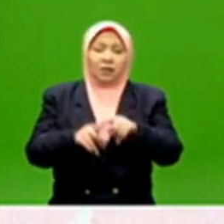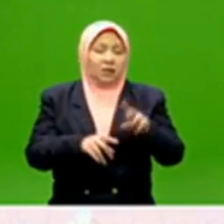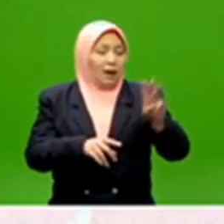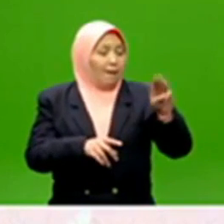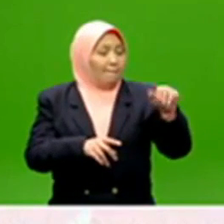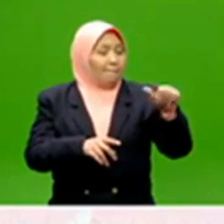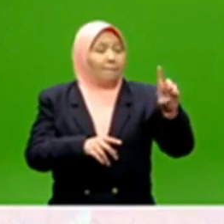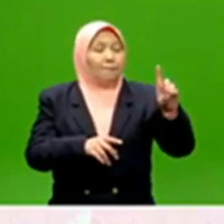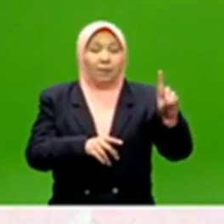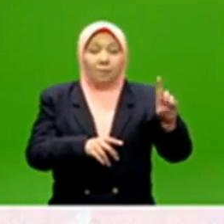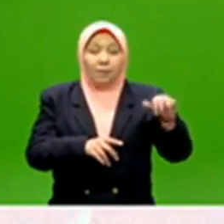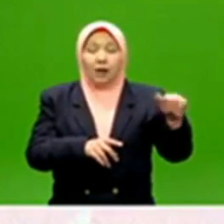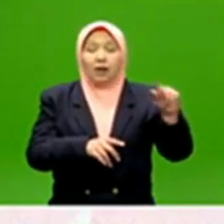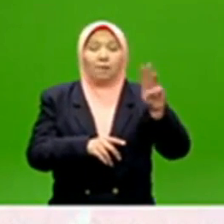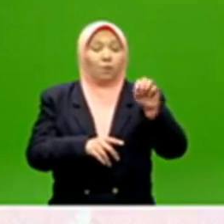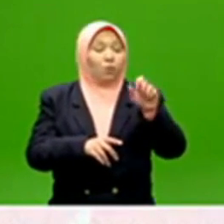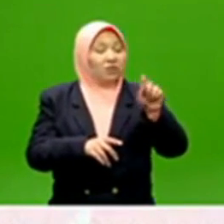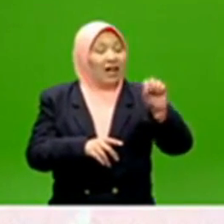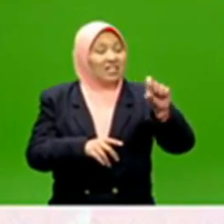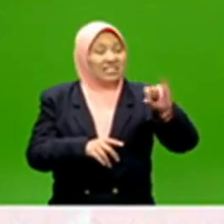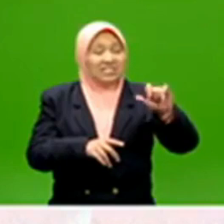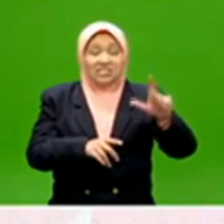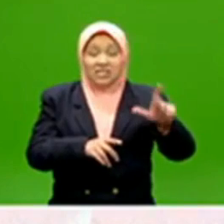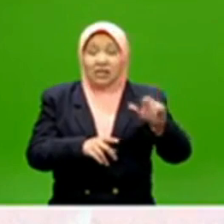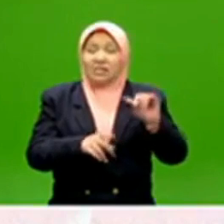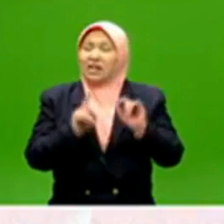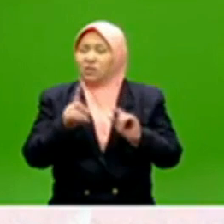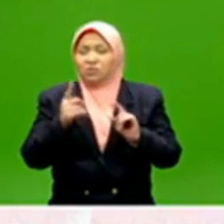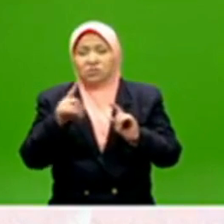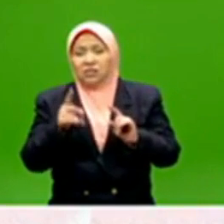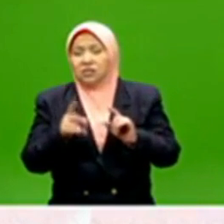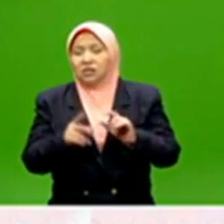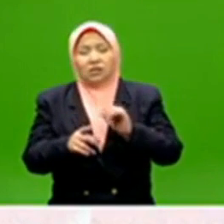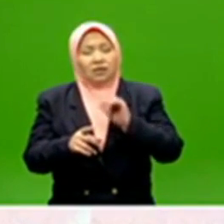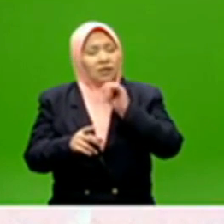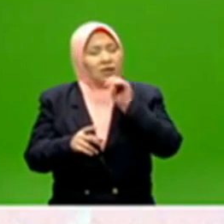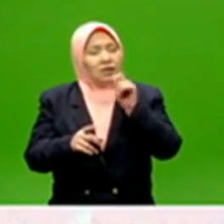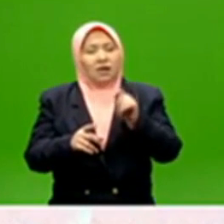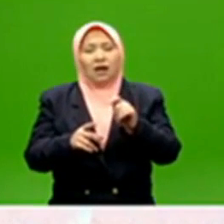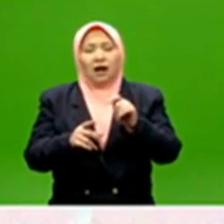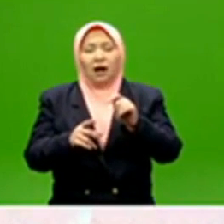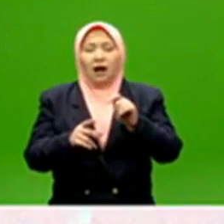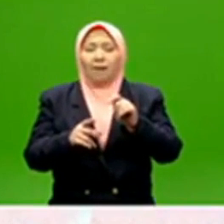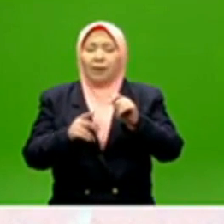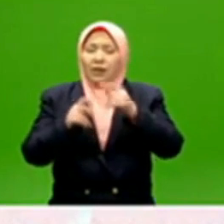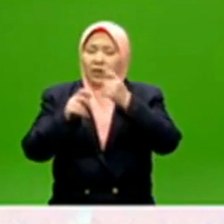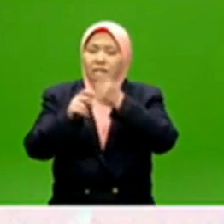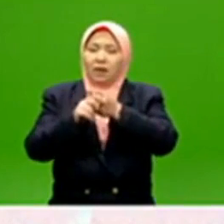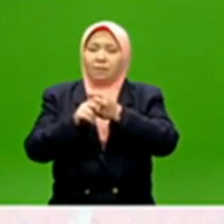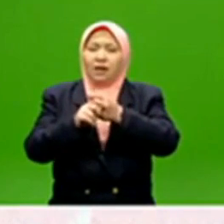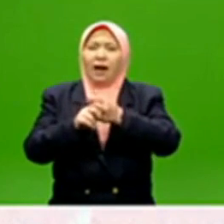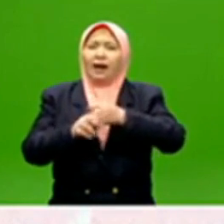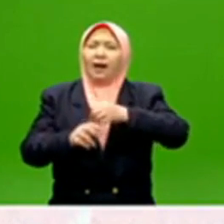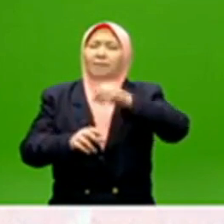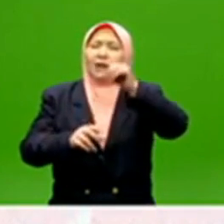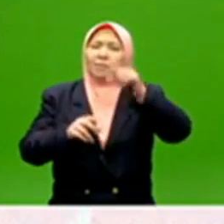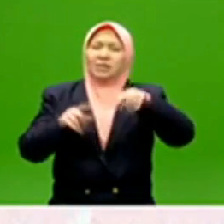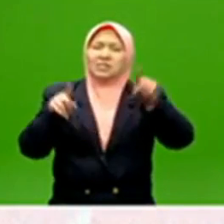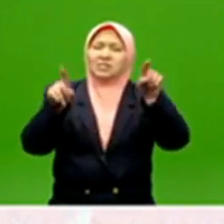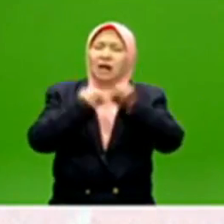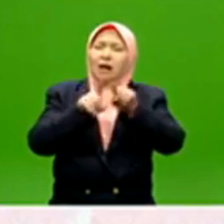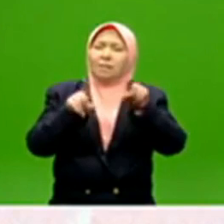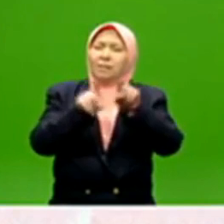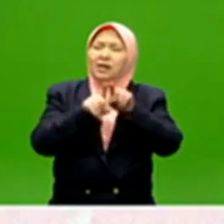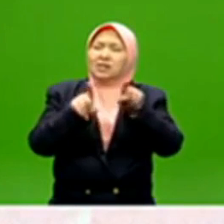muttasil atau pomade mufassir satu dia tidak menyamakan kadarman apabila rusak tidak menyambungkan